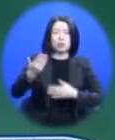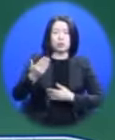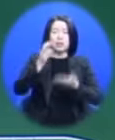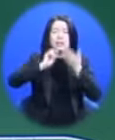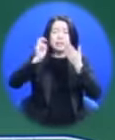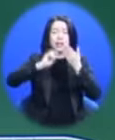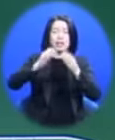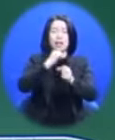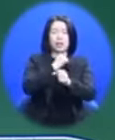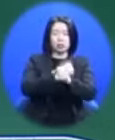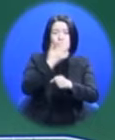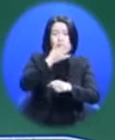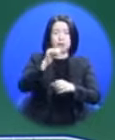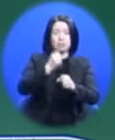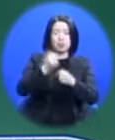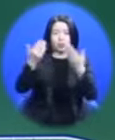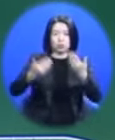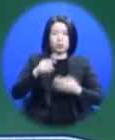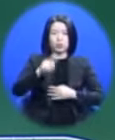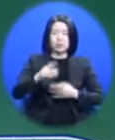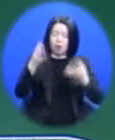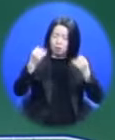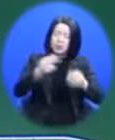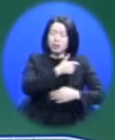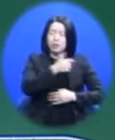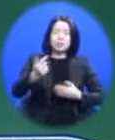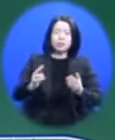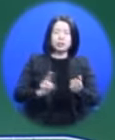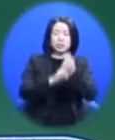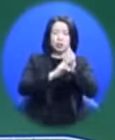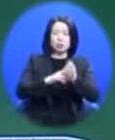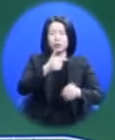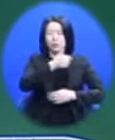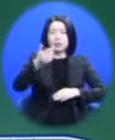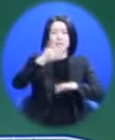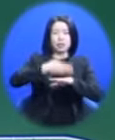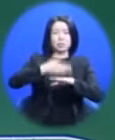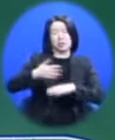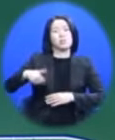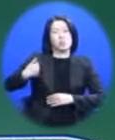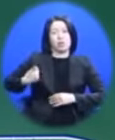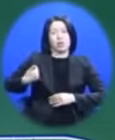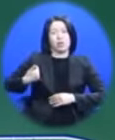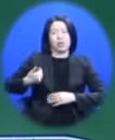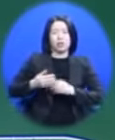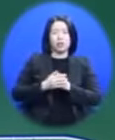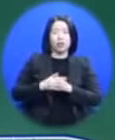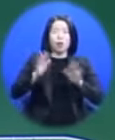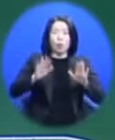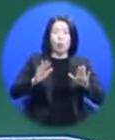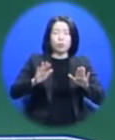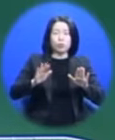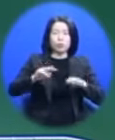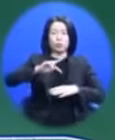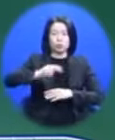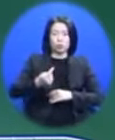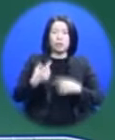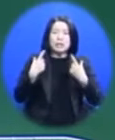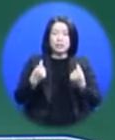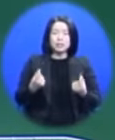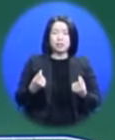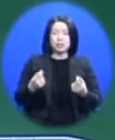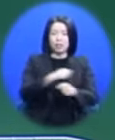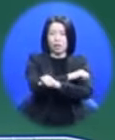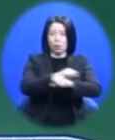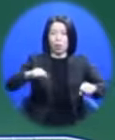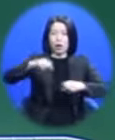있게 하신 것이 얼마나 큰 기적이고 큰 감사인지 모르겠습니다. 저는 오늘도 여전히